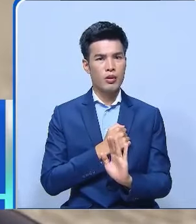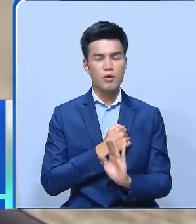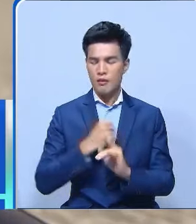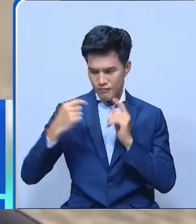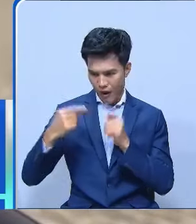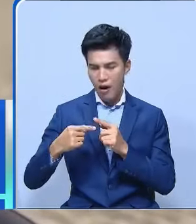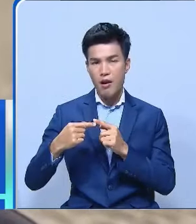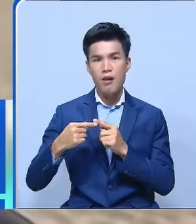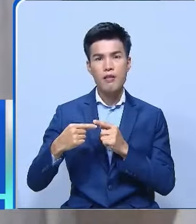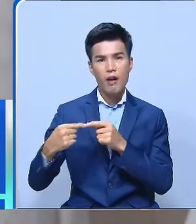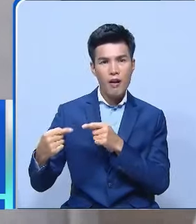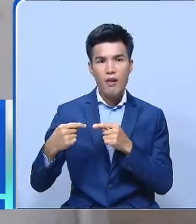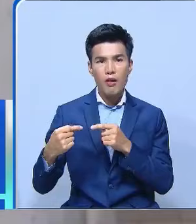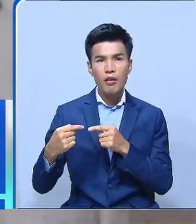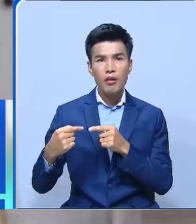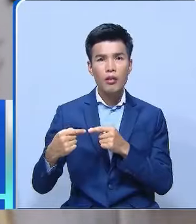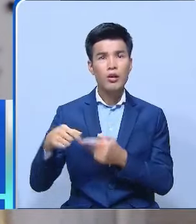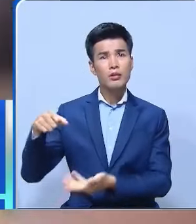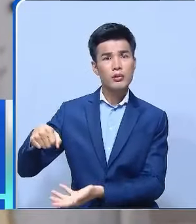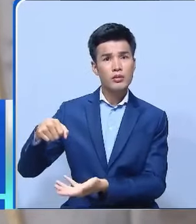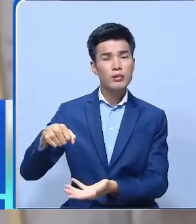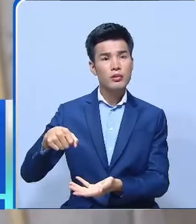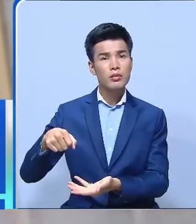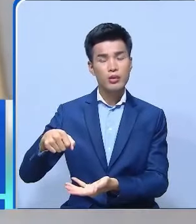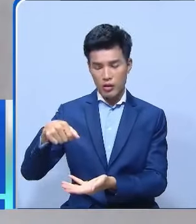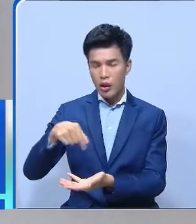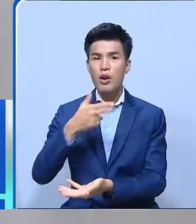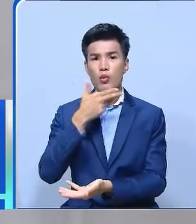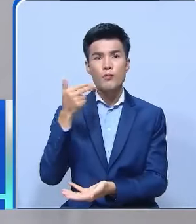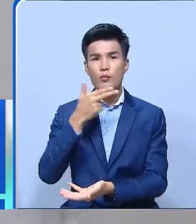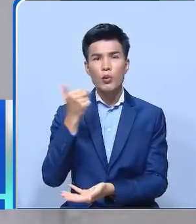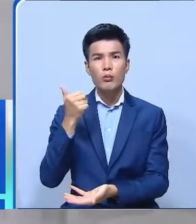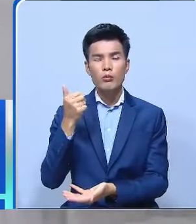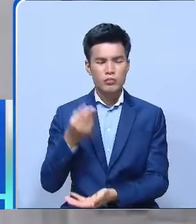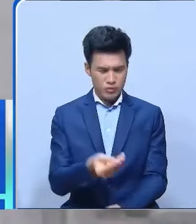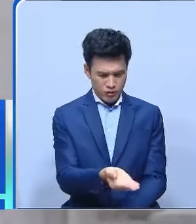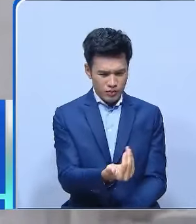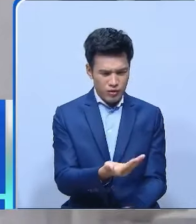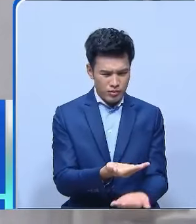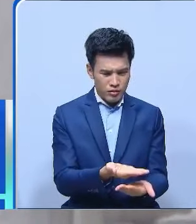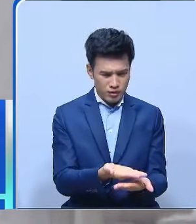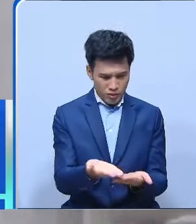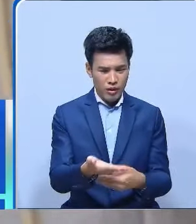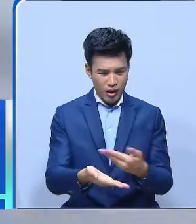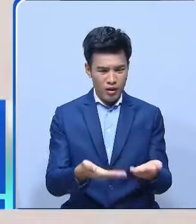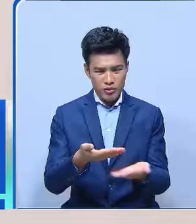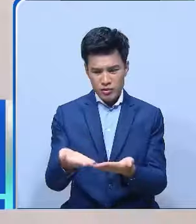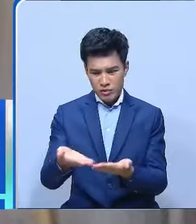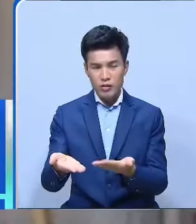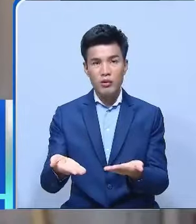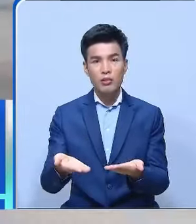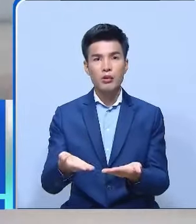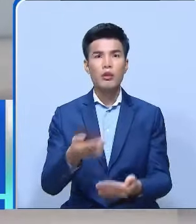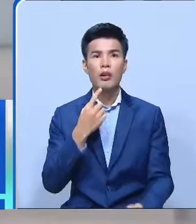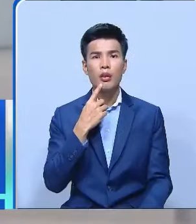ากกับพ่อค้าคนนี้หน่อยหลังหิ้วตะกร้ามาข้างในเราเห็นว่าเป็นขนมมาค่ะมายัดเยี่ยบอกซื้อหน่อยซื้อหน่อยไม่พอยังด่าหยาบค